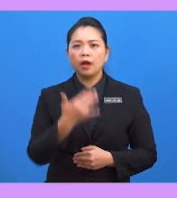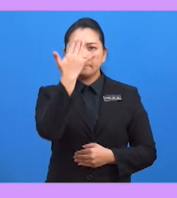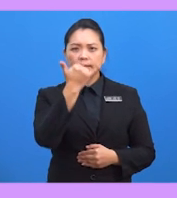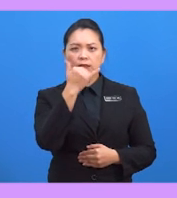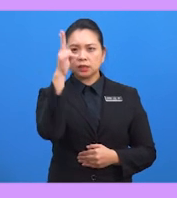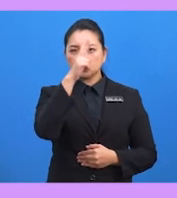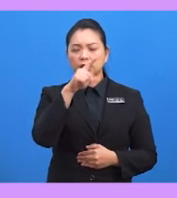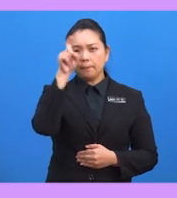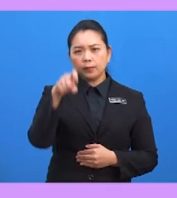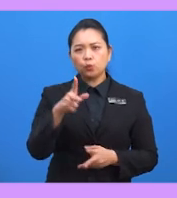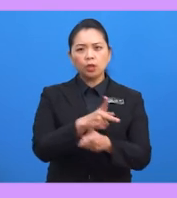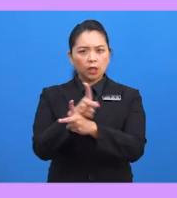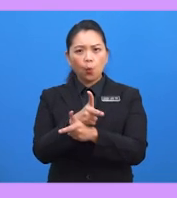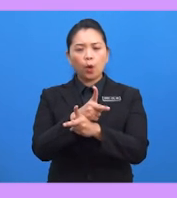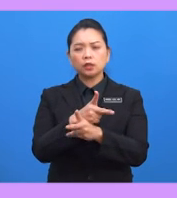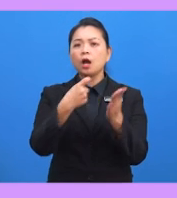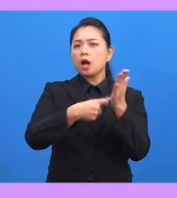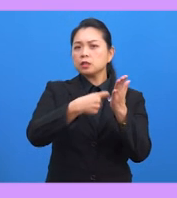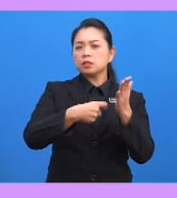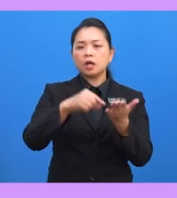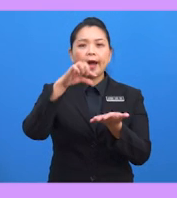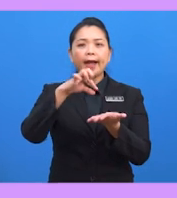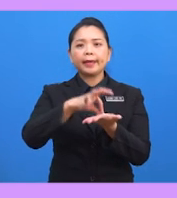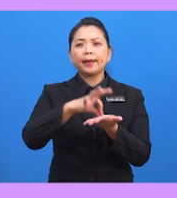Mengapakah kerajaan perlu mengawal harga ayam?